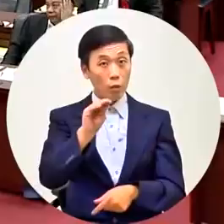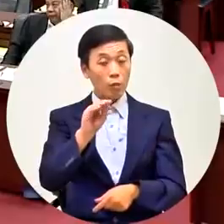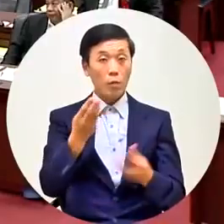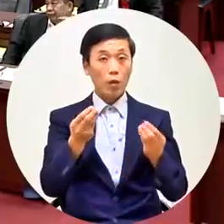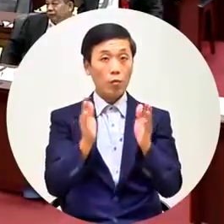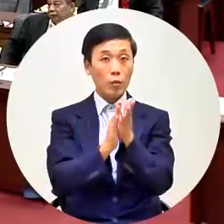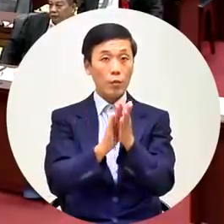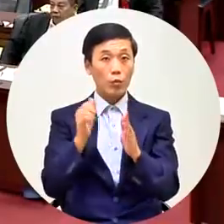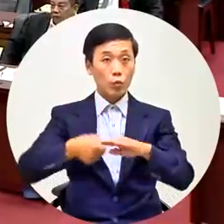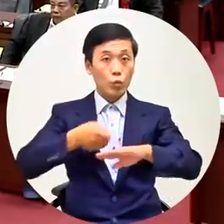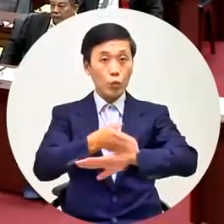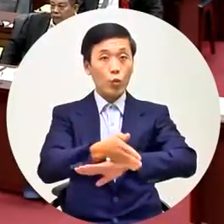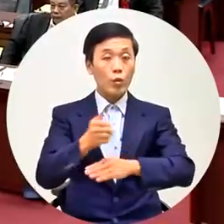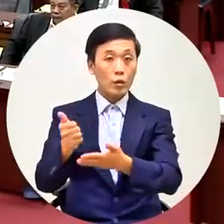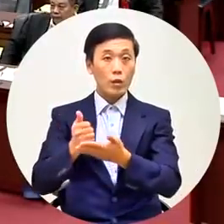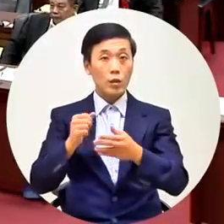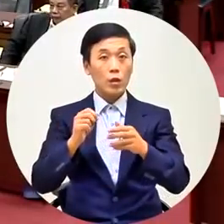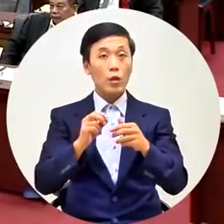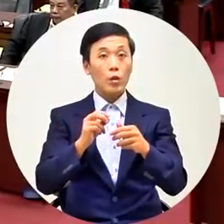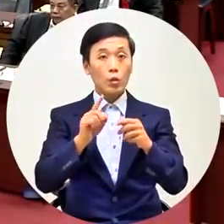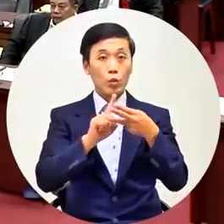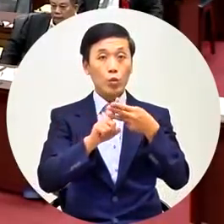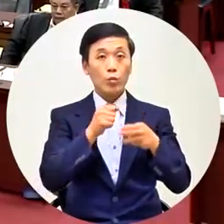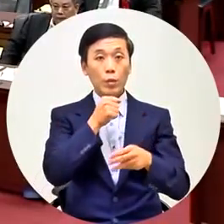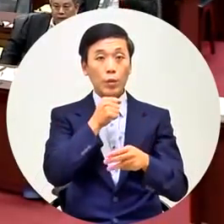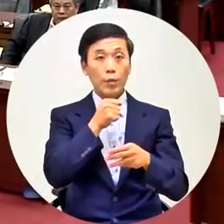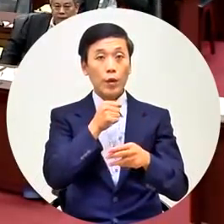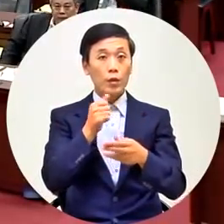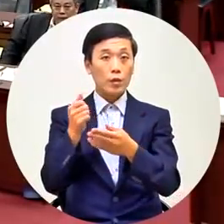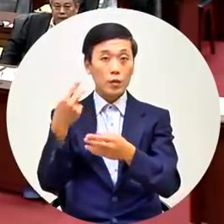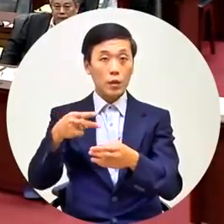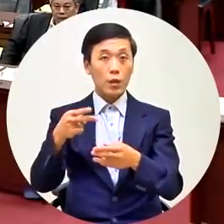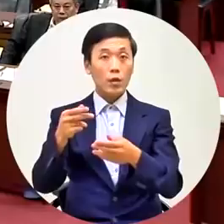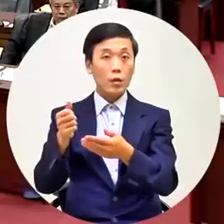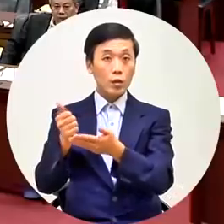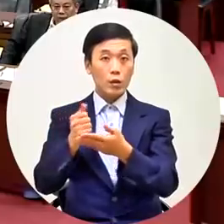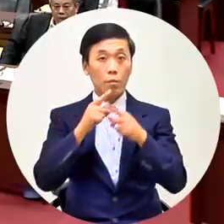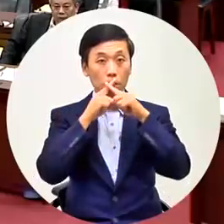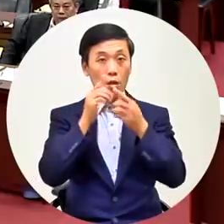们的秘书长来补充一下我们的那个出席人数还有选举的方法？好，